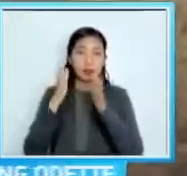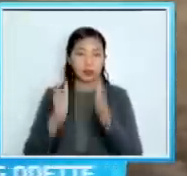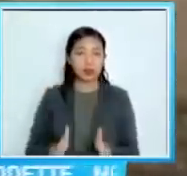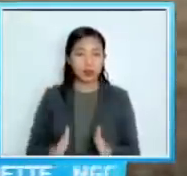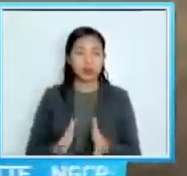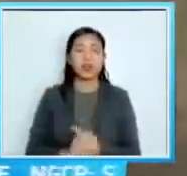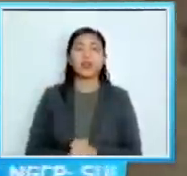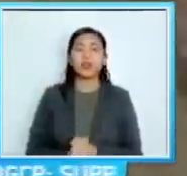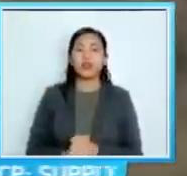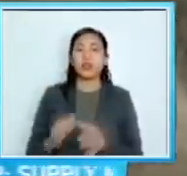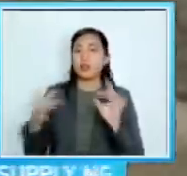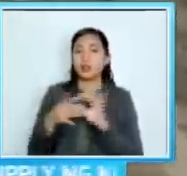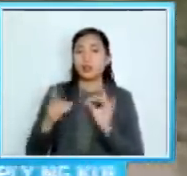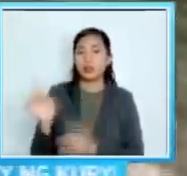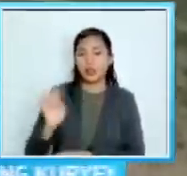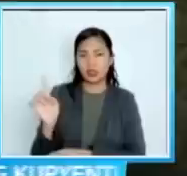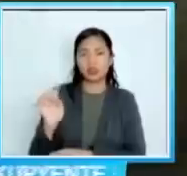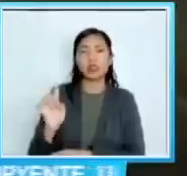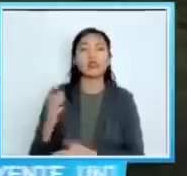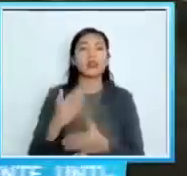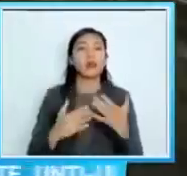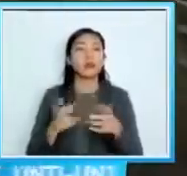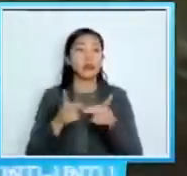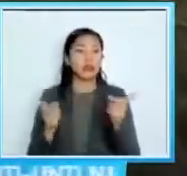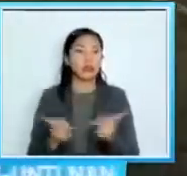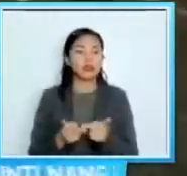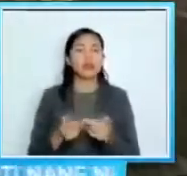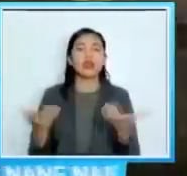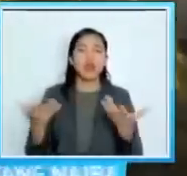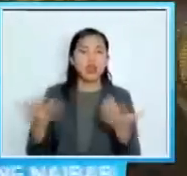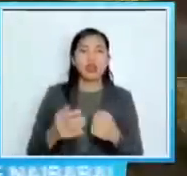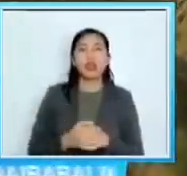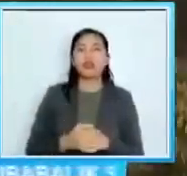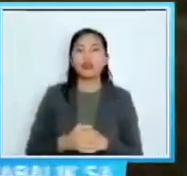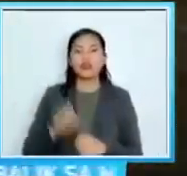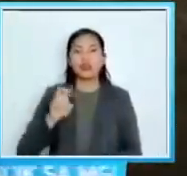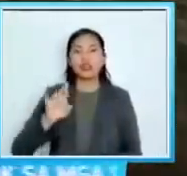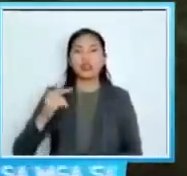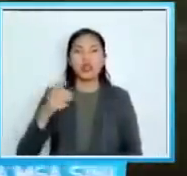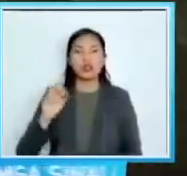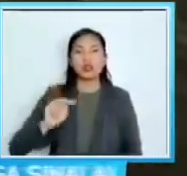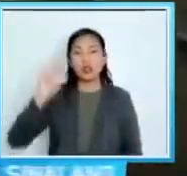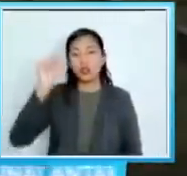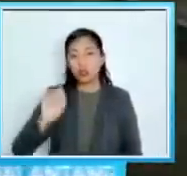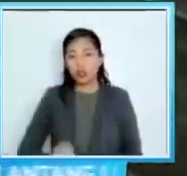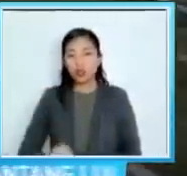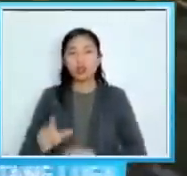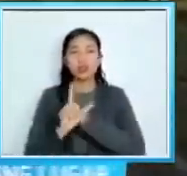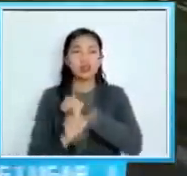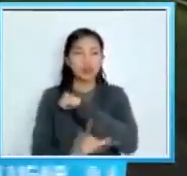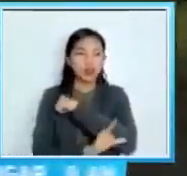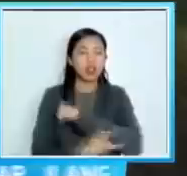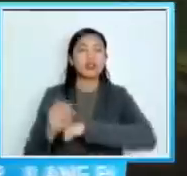Cynthia Alabanza, may ilang lugar na sa Surigao del Norte, Surigao del Sur, Leyte, Negros Islands at Samar na